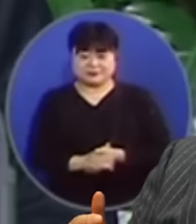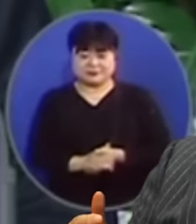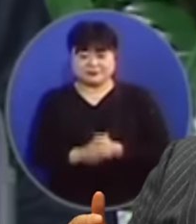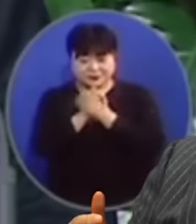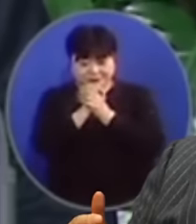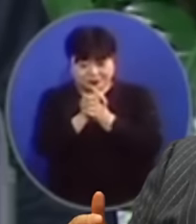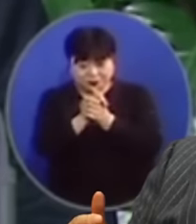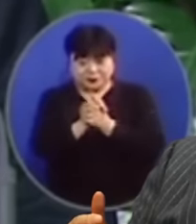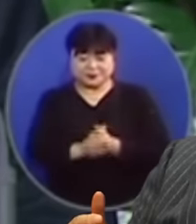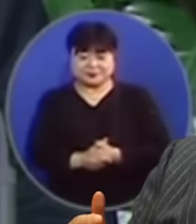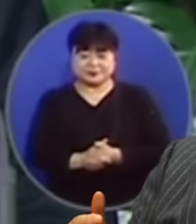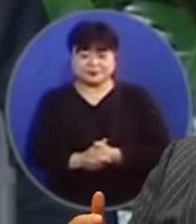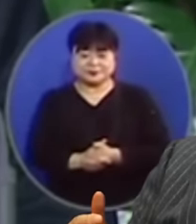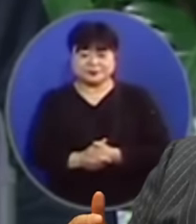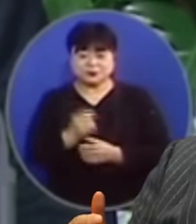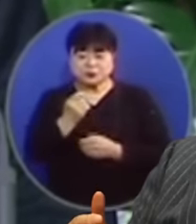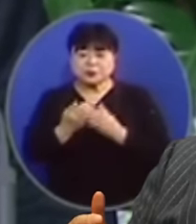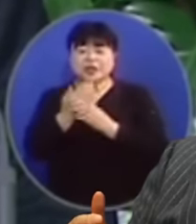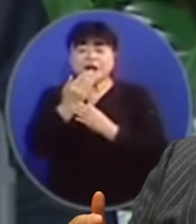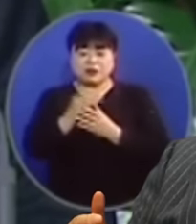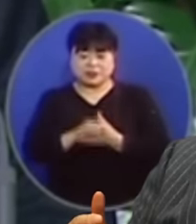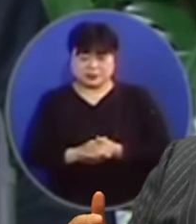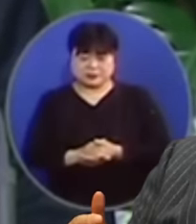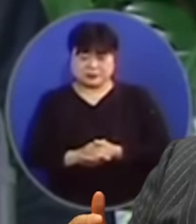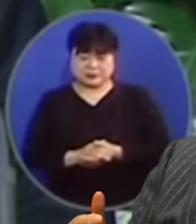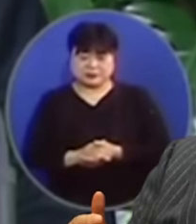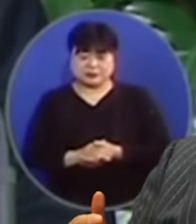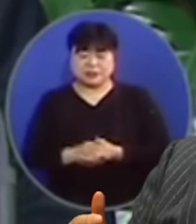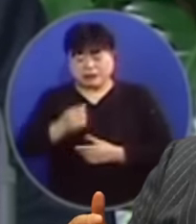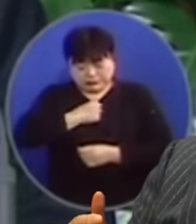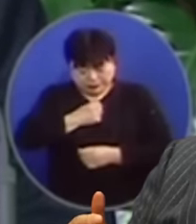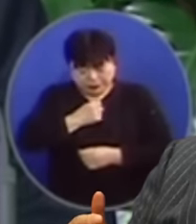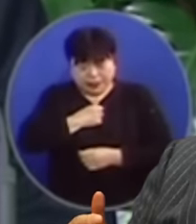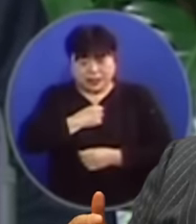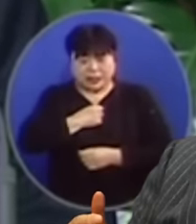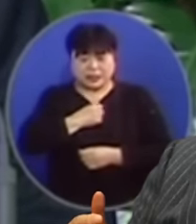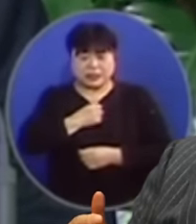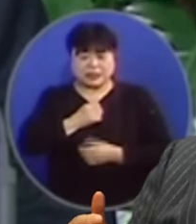기도가 입 밖에 나와서 천정에 안 올라가요. 너무 답답해서